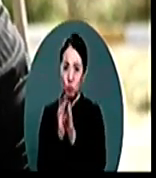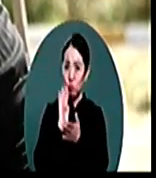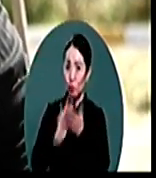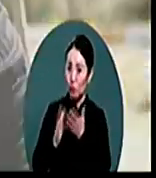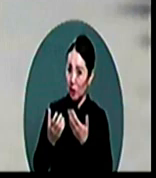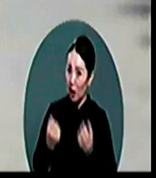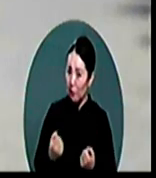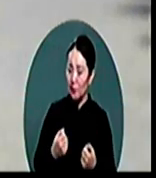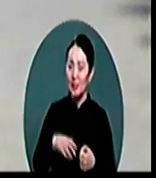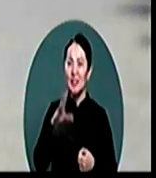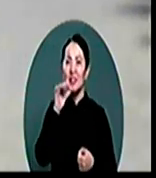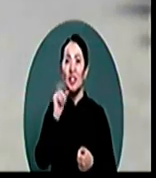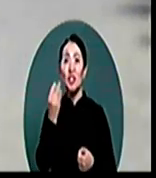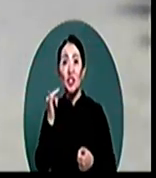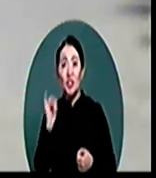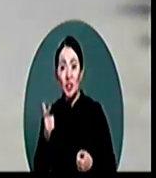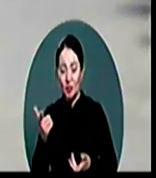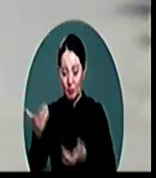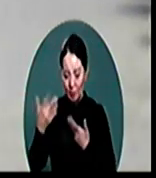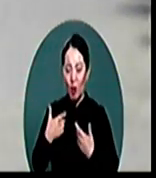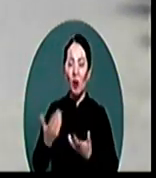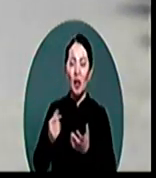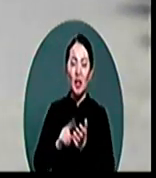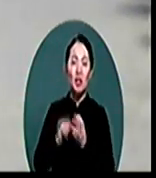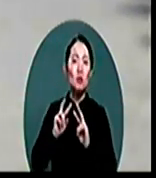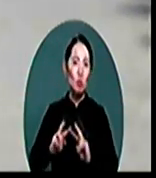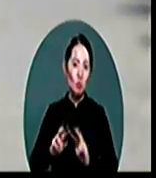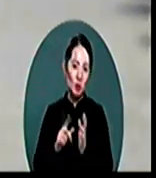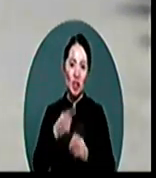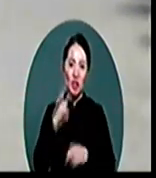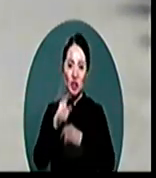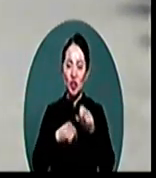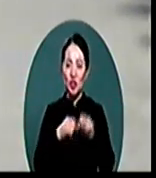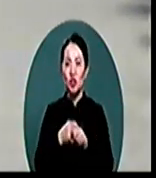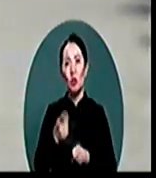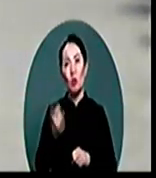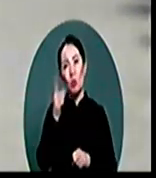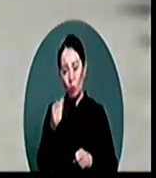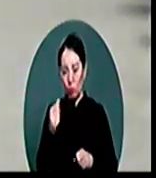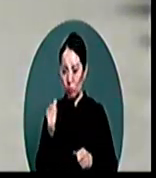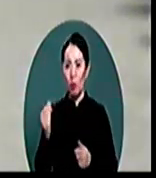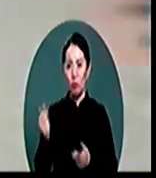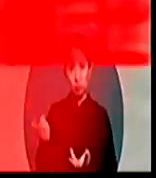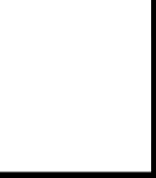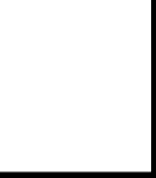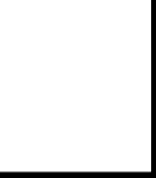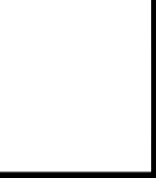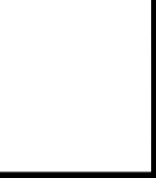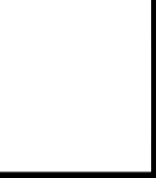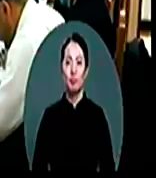тийм ээ. Насны хөшиг яг дөрвөн зүг хэрэгтэй л байна. Тийм ээ жилд нэгийг чамлад гэж байна.